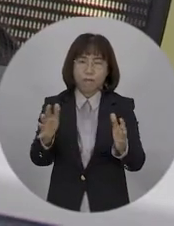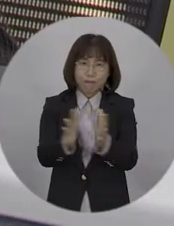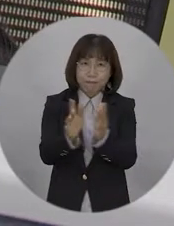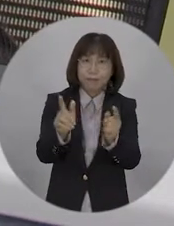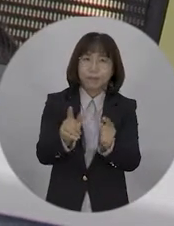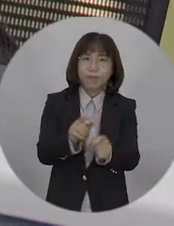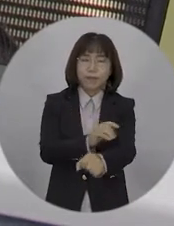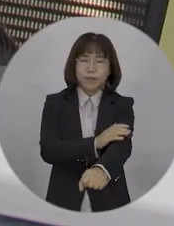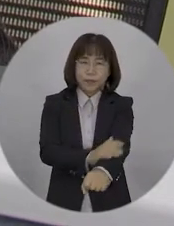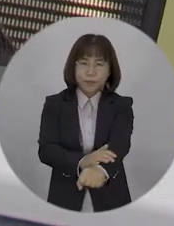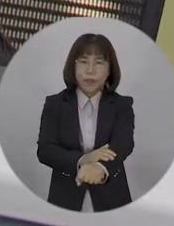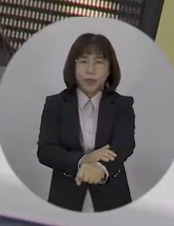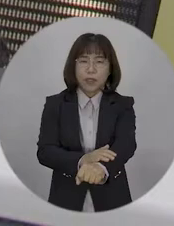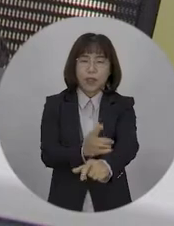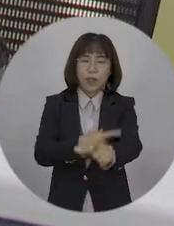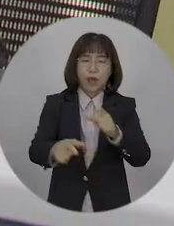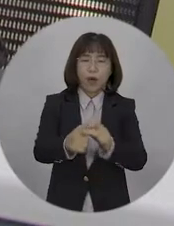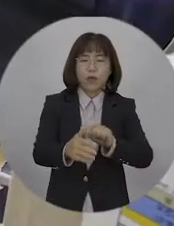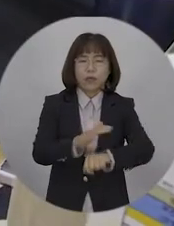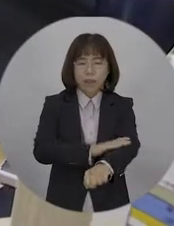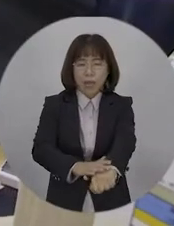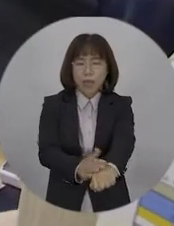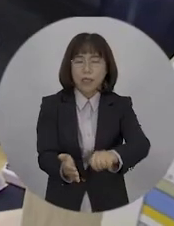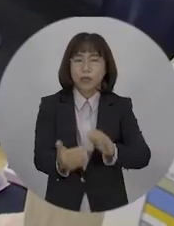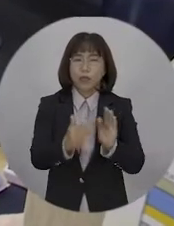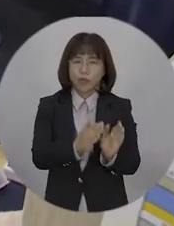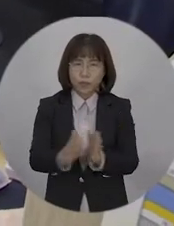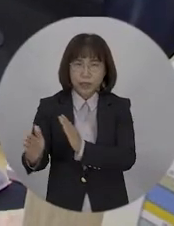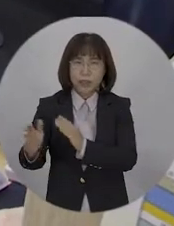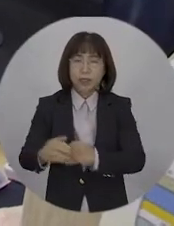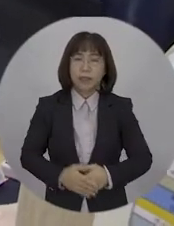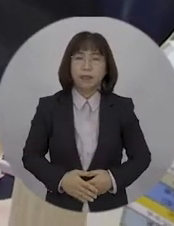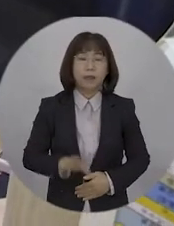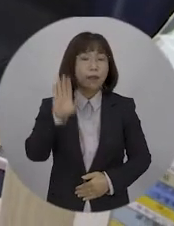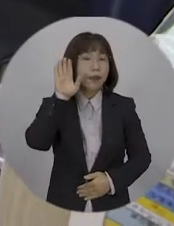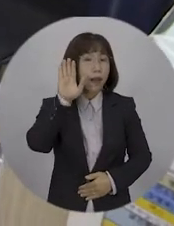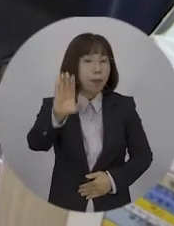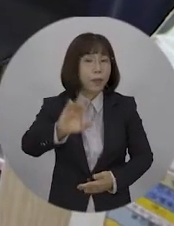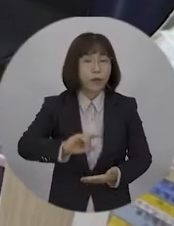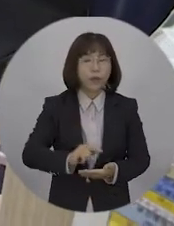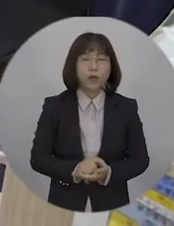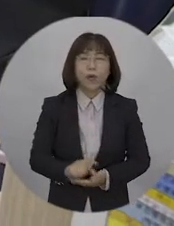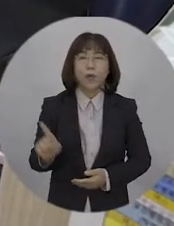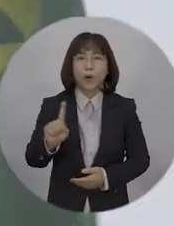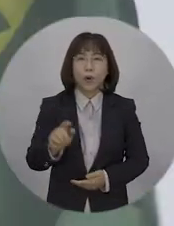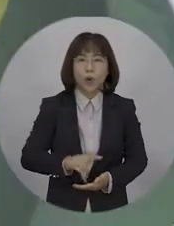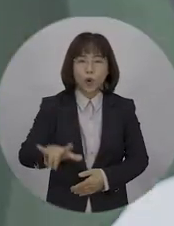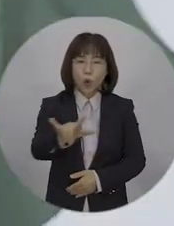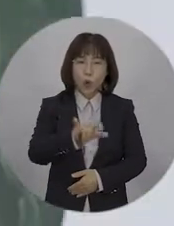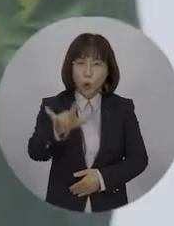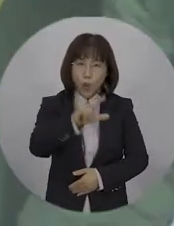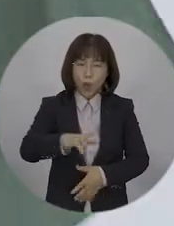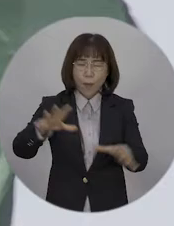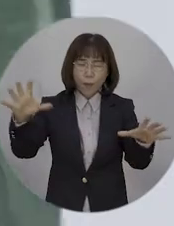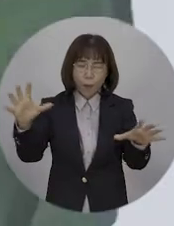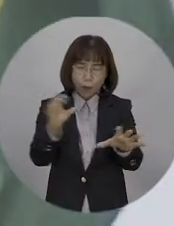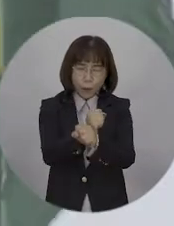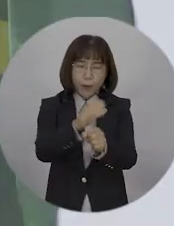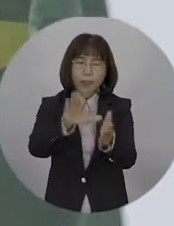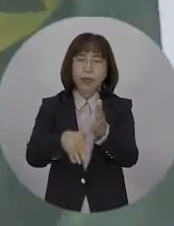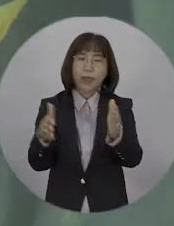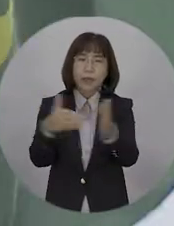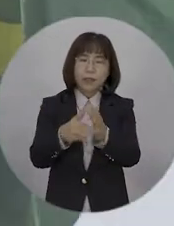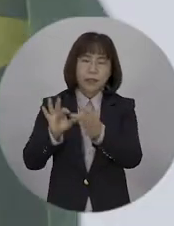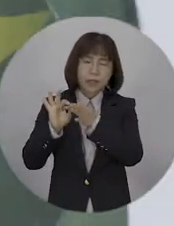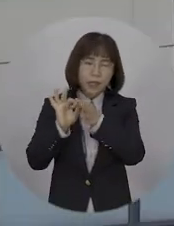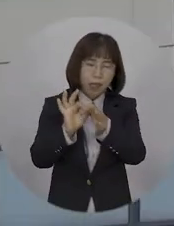등 위드 코로나 시대를 선도적으로 대비하고 있습니다. 한편 강서구는 앞으로도 지역 내 코로나19가 종식될